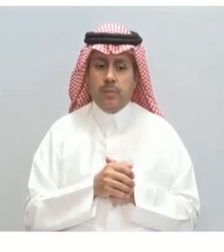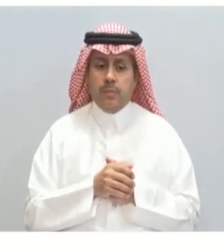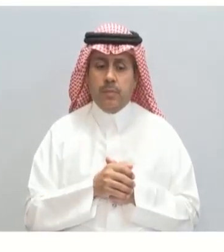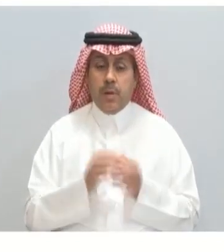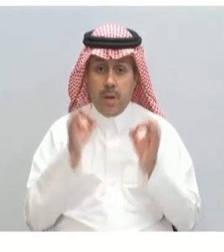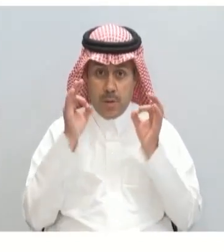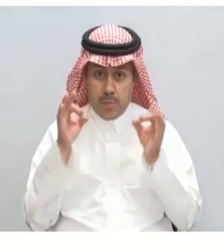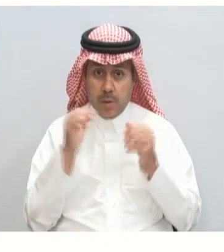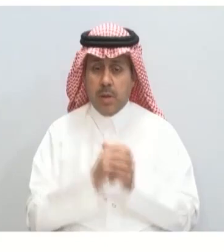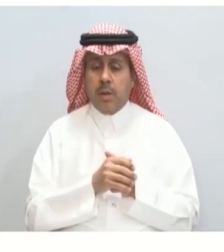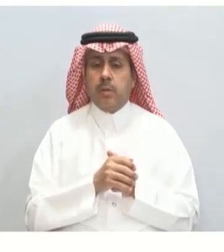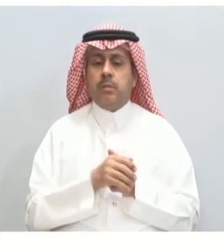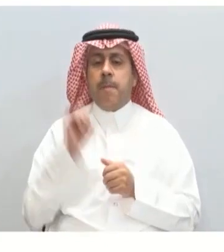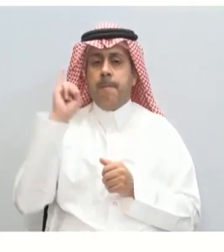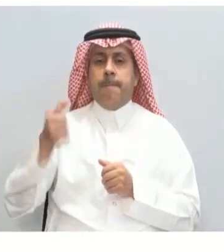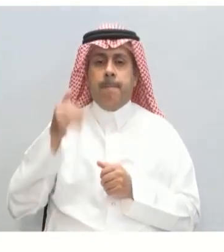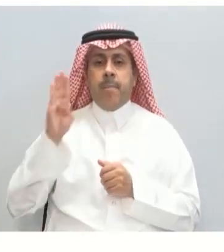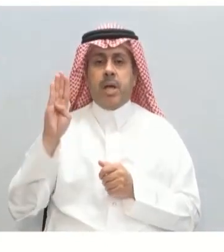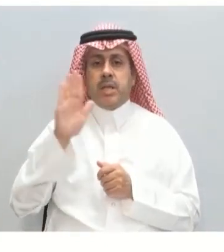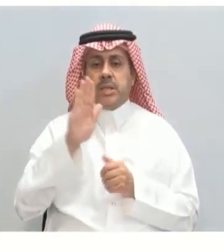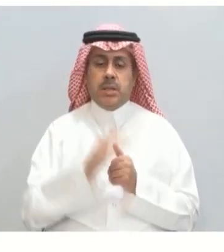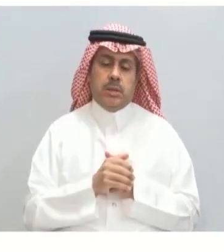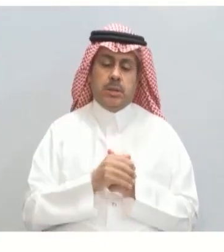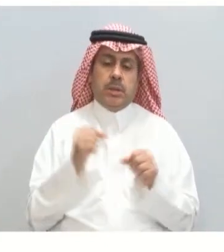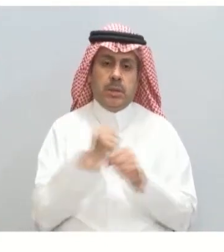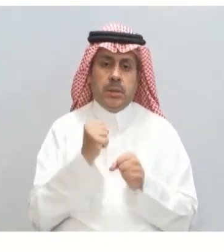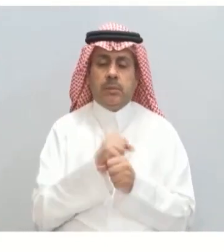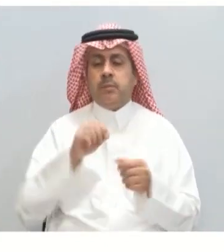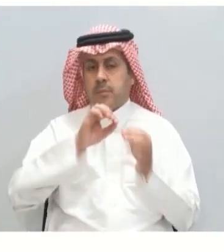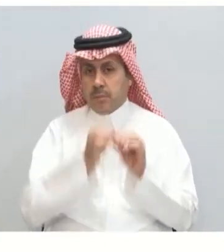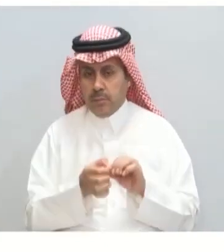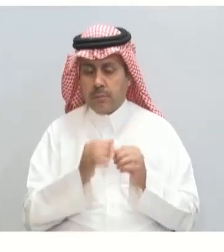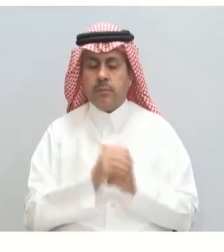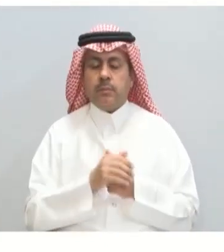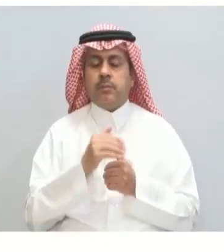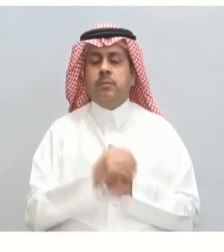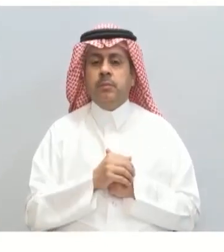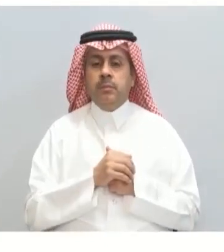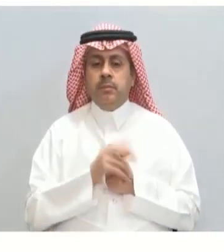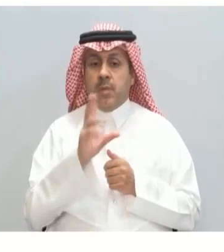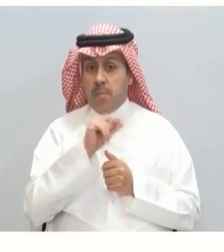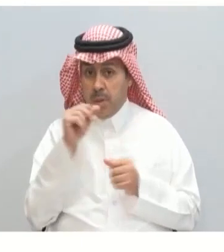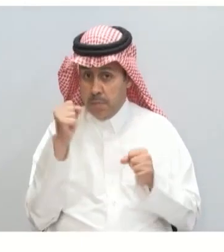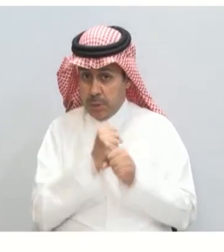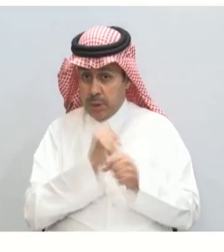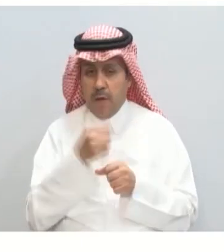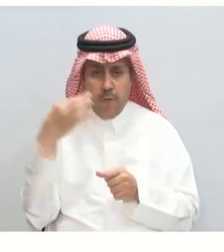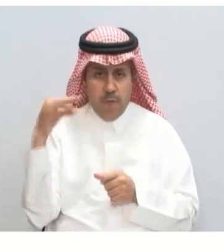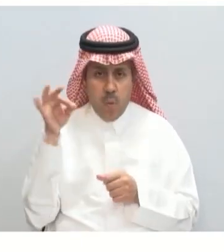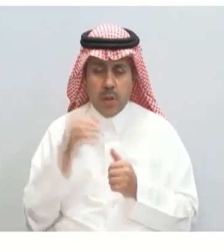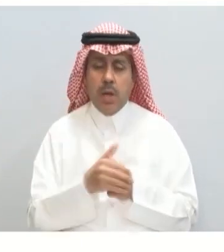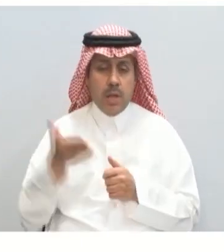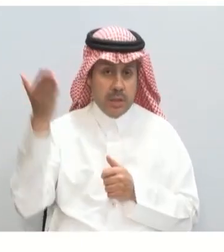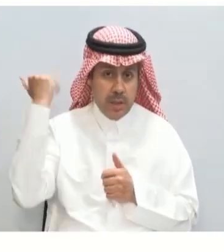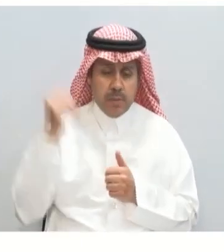نتاكد ان على ماكس لنبحث اكبر قيمه اذا نبدا في اعداد القيود كما اعدينا في الورقه